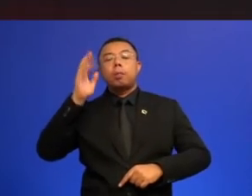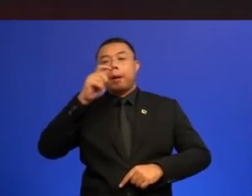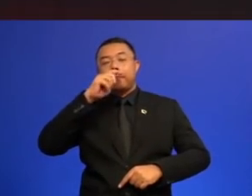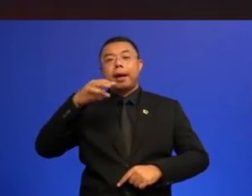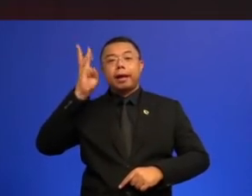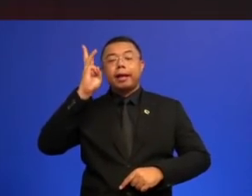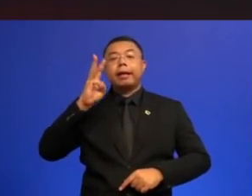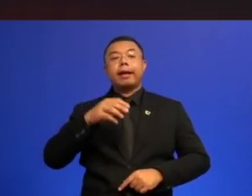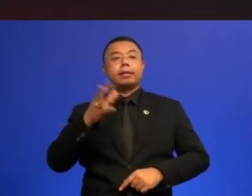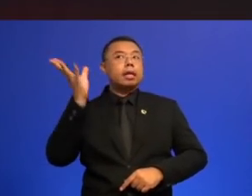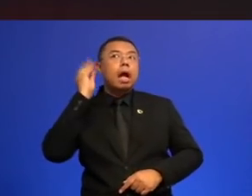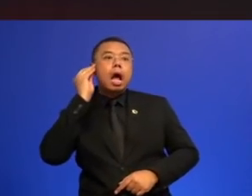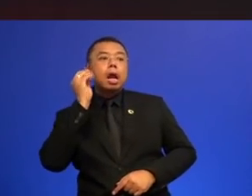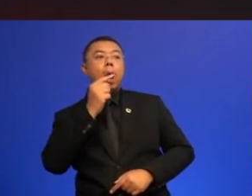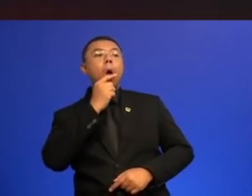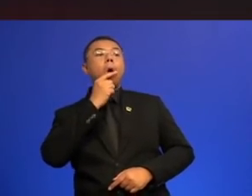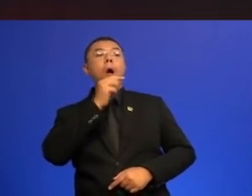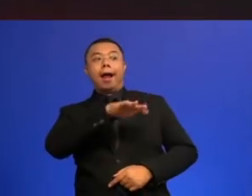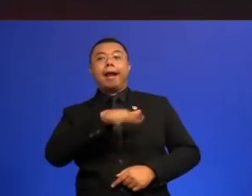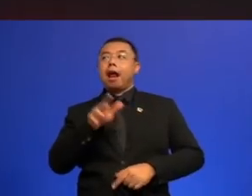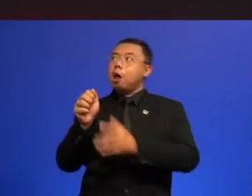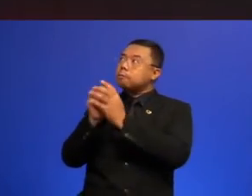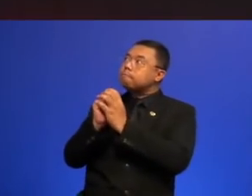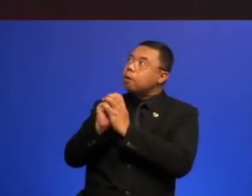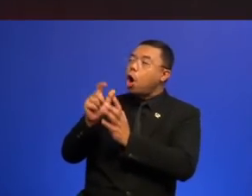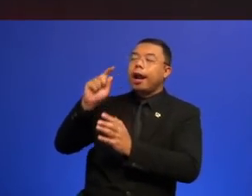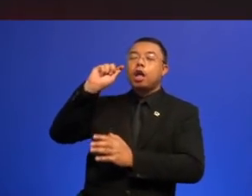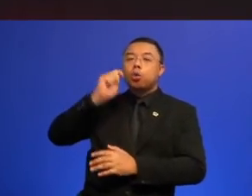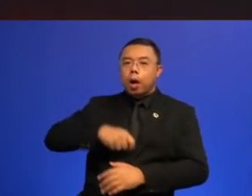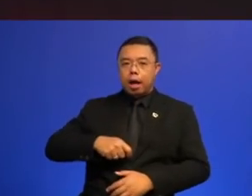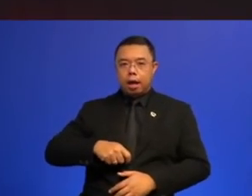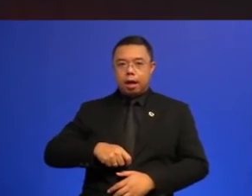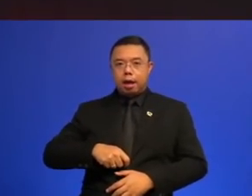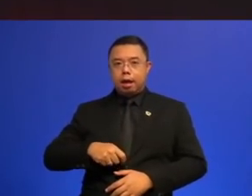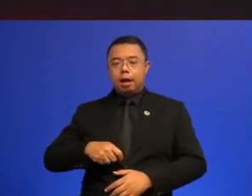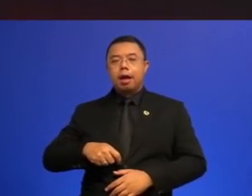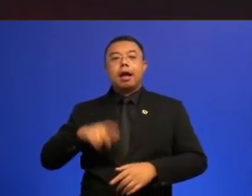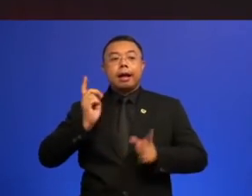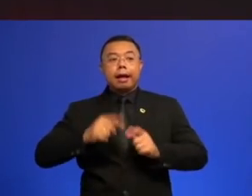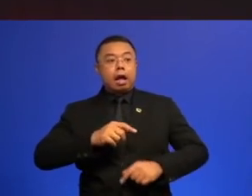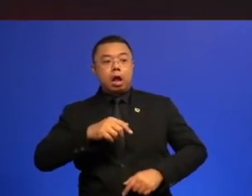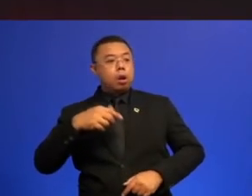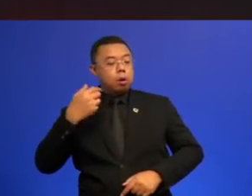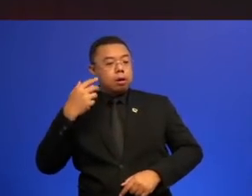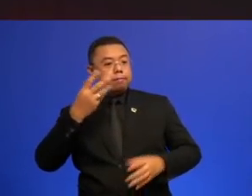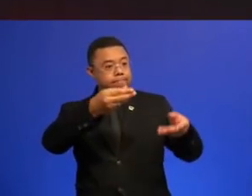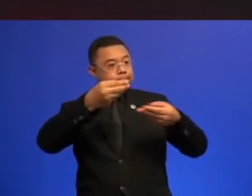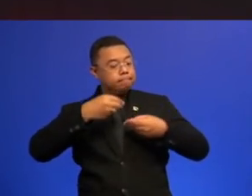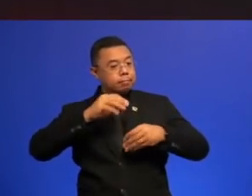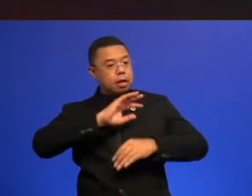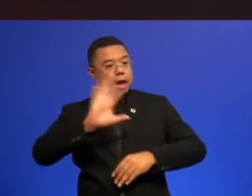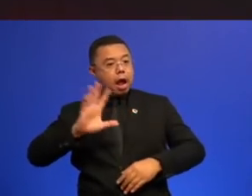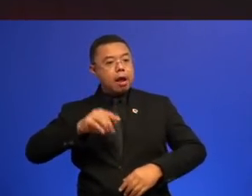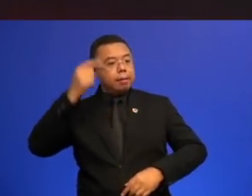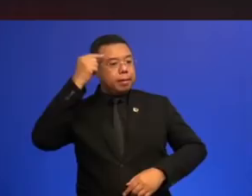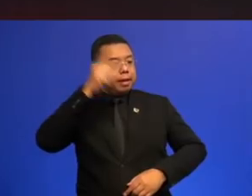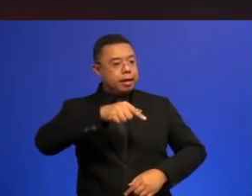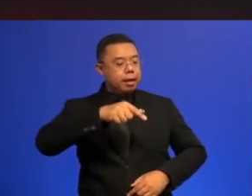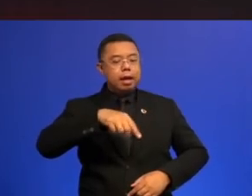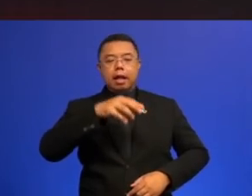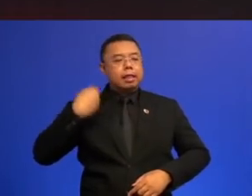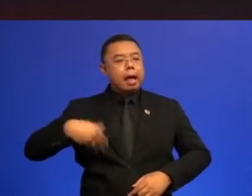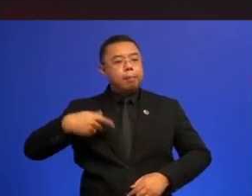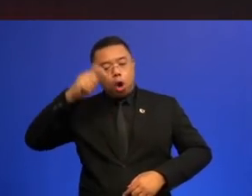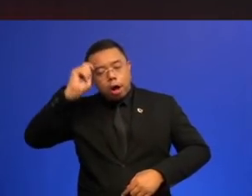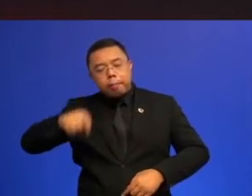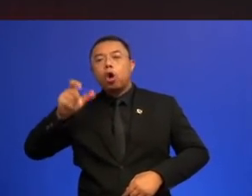Eras mengenai anak-anak harus berbakti kepada orang tua. Jika tidak bisa diberikan, maka dianggap tidak hormat kepada